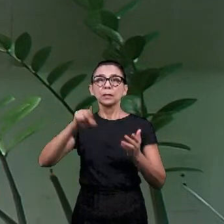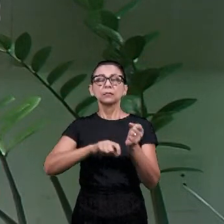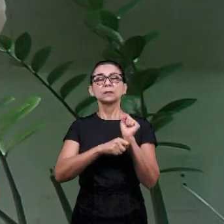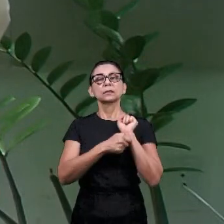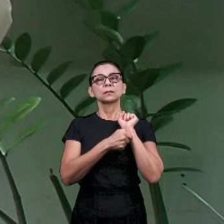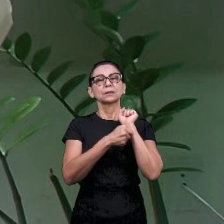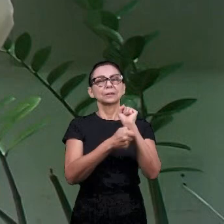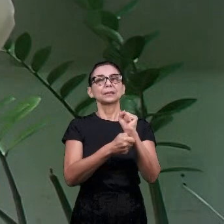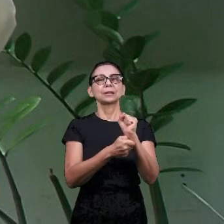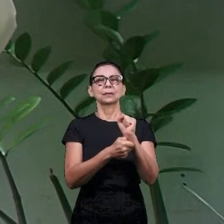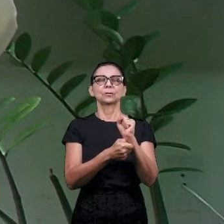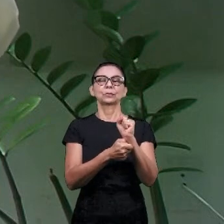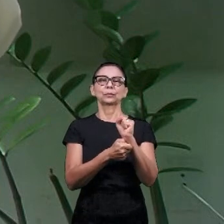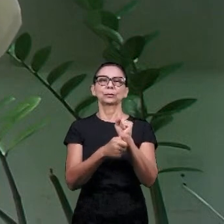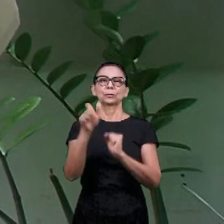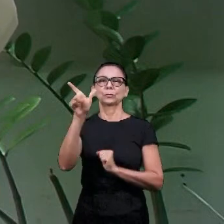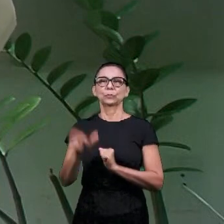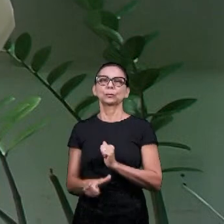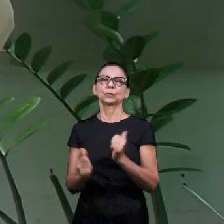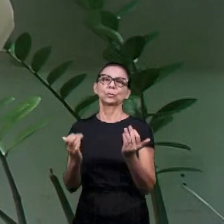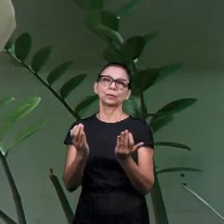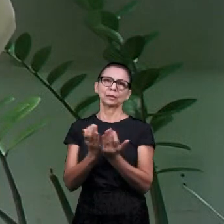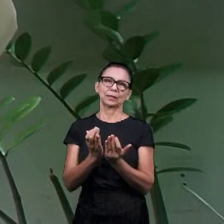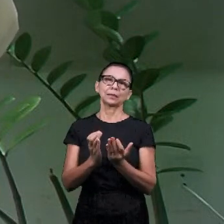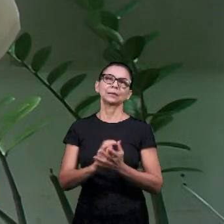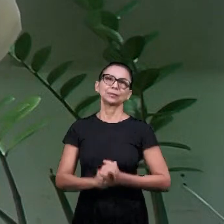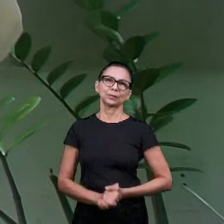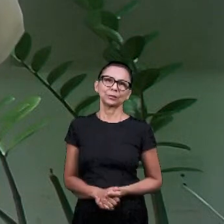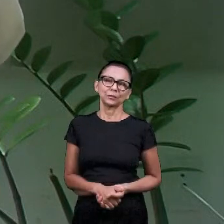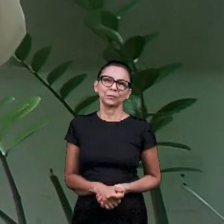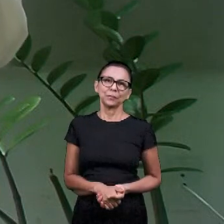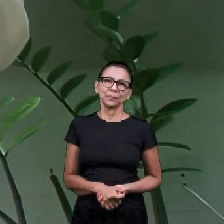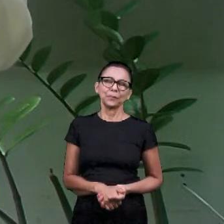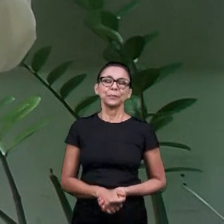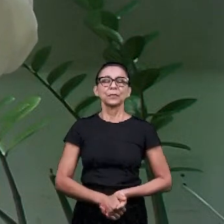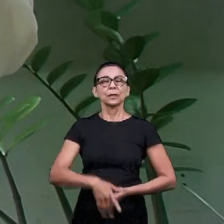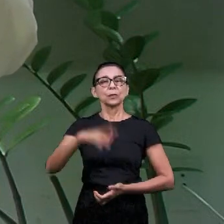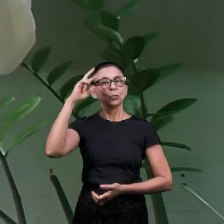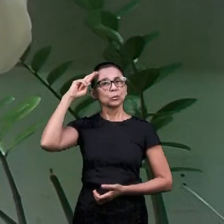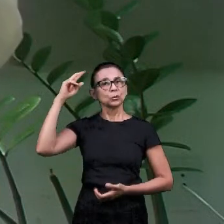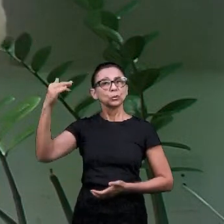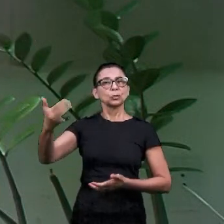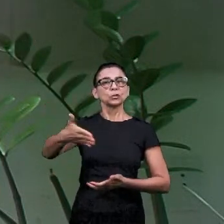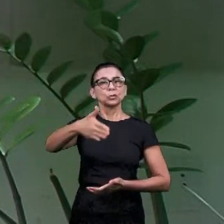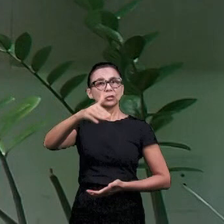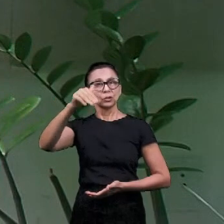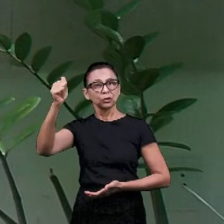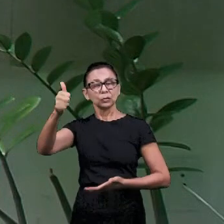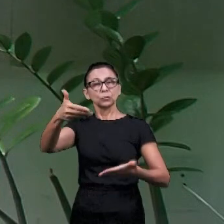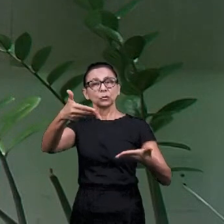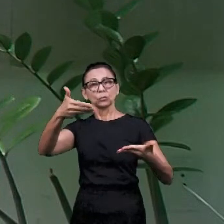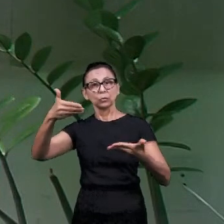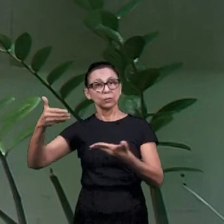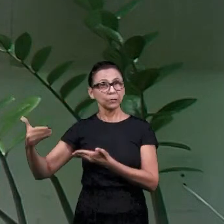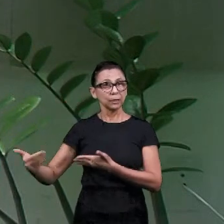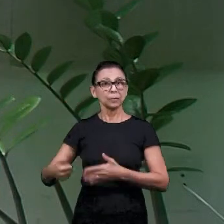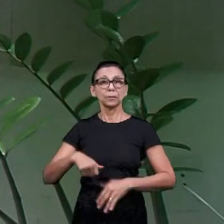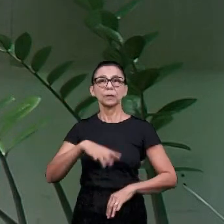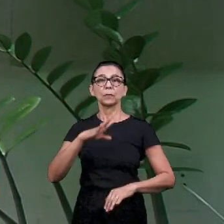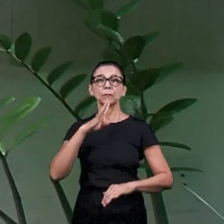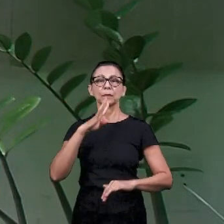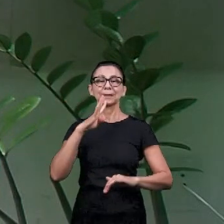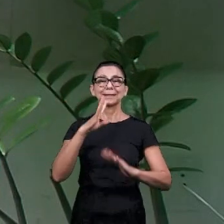C'est pour cela que Jésus appelle l'homme pour raconter les secrets qui sont là dans la parole. L'Esprit Saint